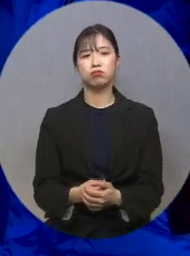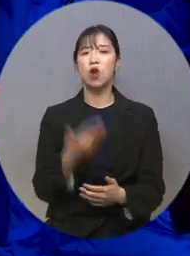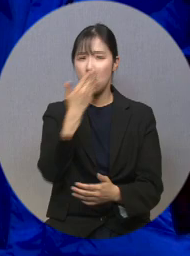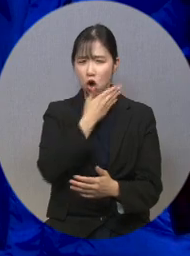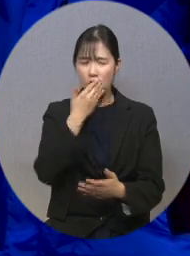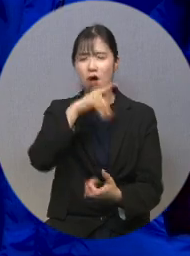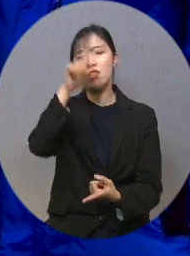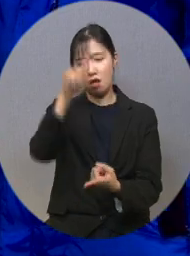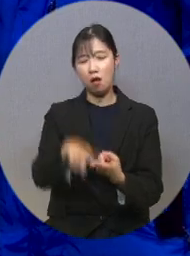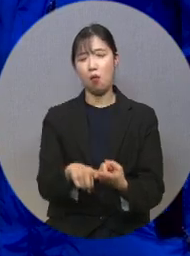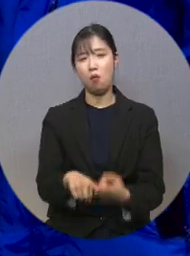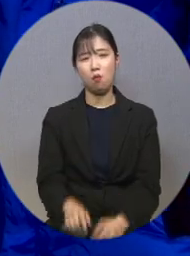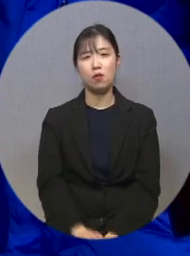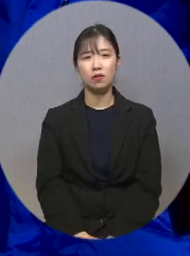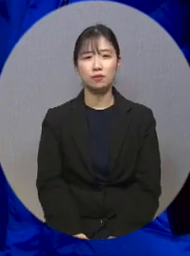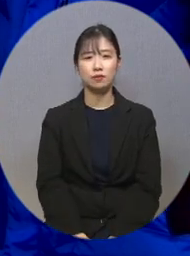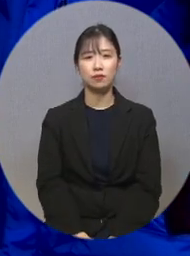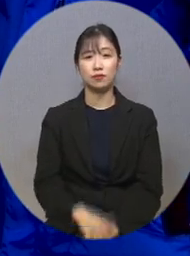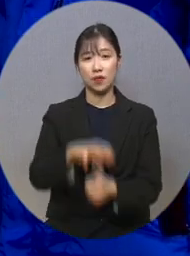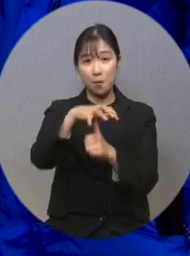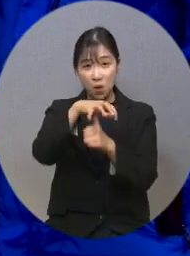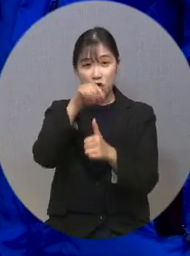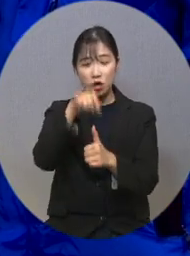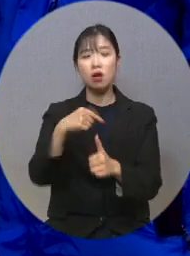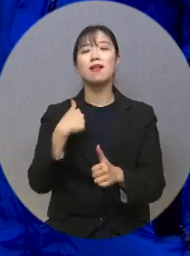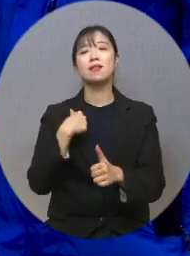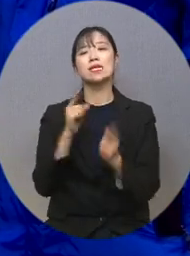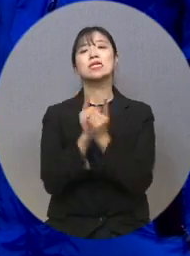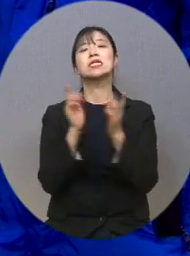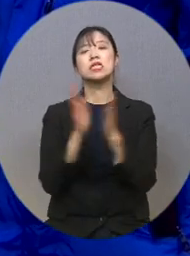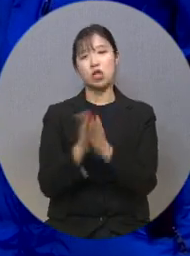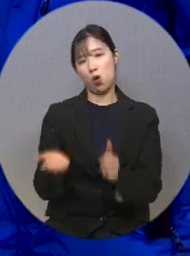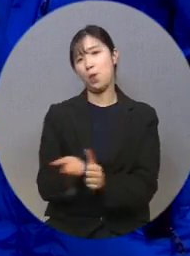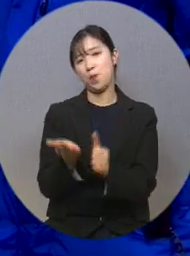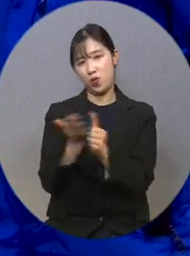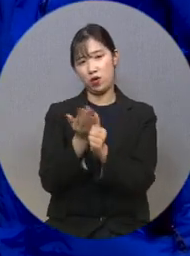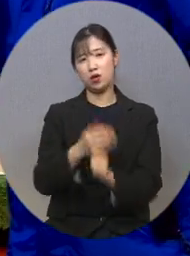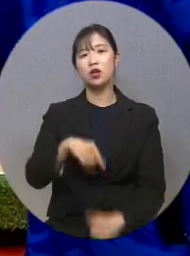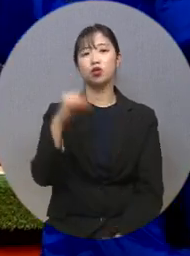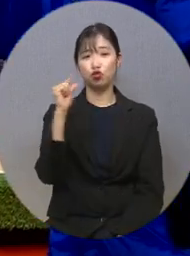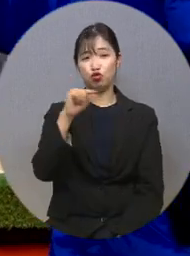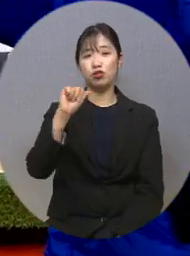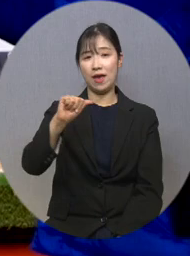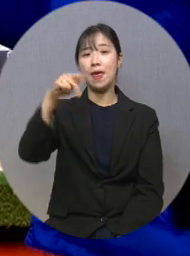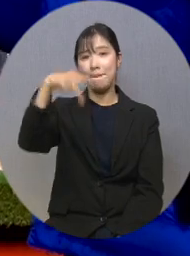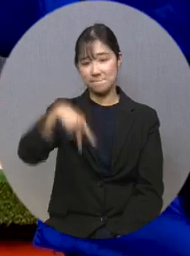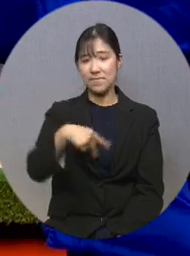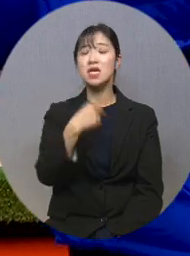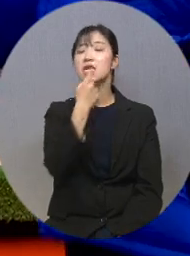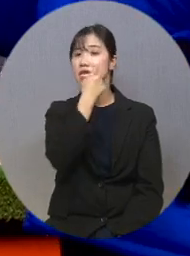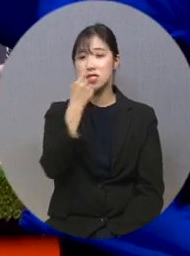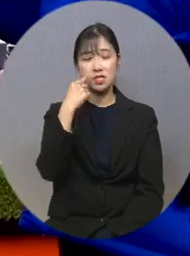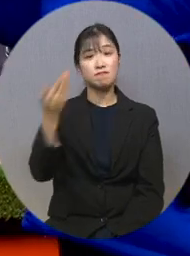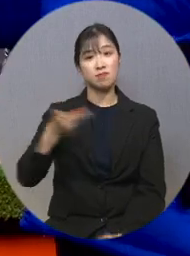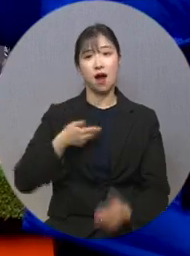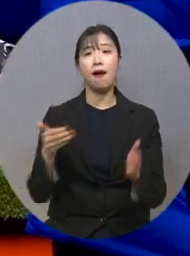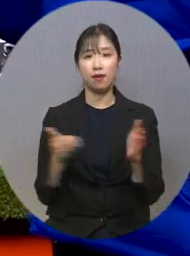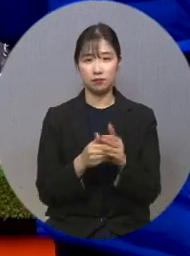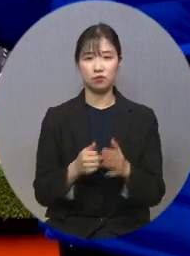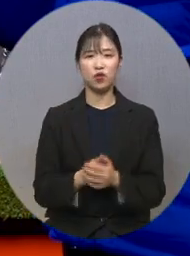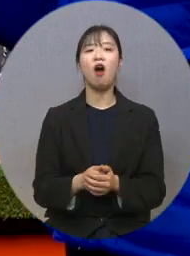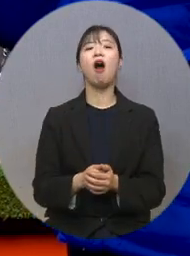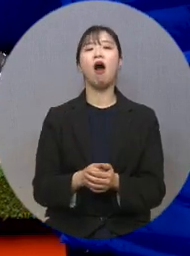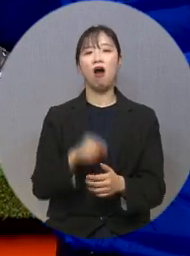그대로 들어갔죠. 진짜로? 네. 그리고 버섯은 제가 직접 키운 유기농 친환경 버섯이고 GAP 인증까지 받았습니다. 야, 이거 먹으니까 맛있다.